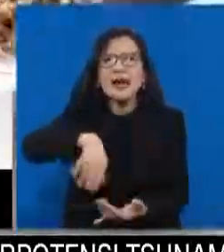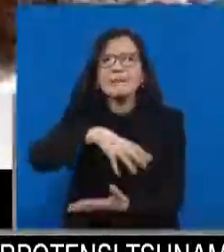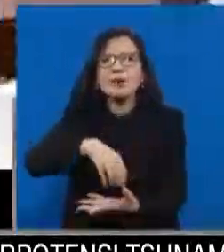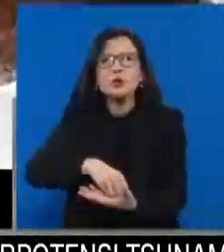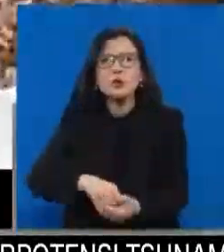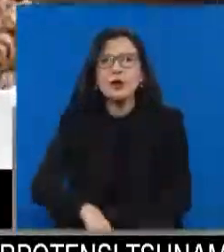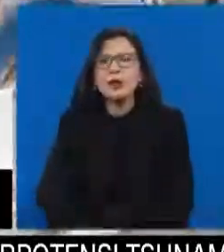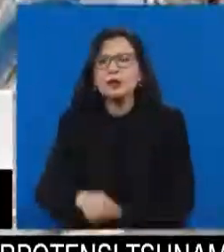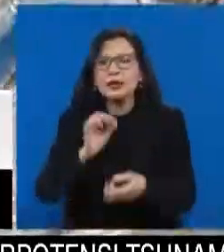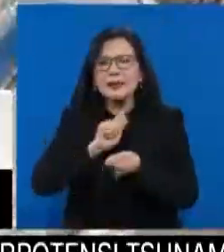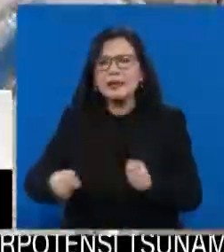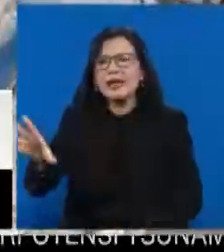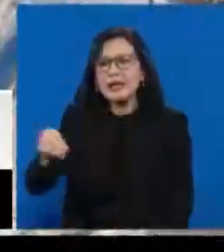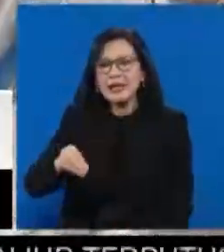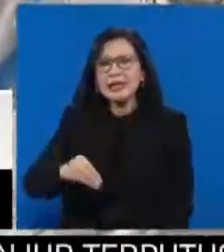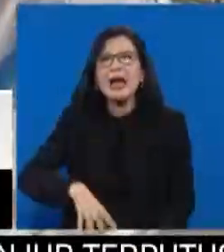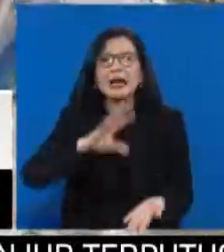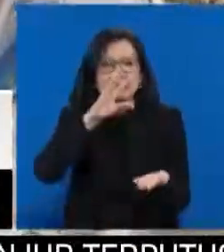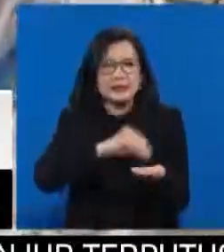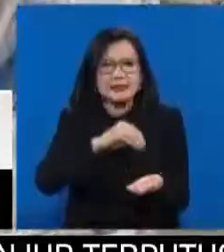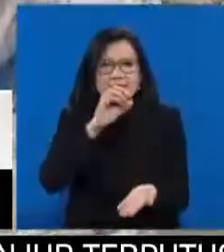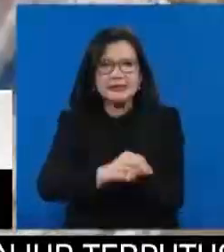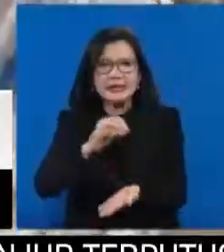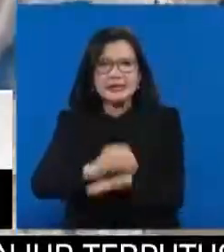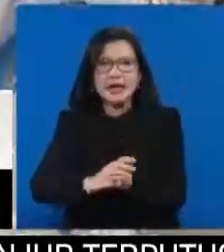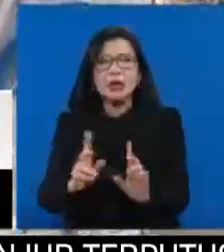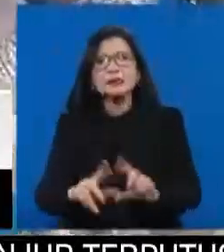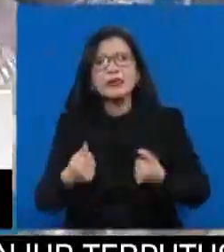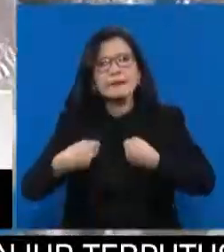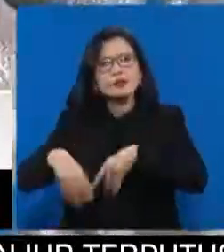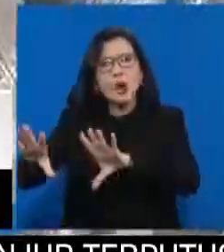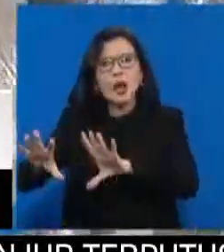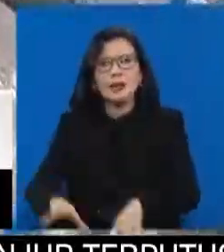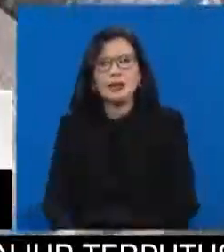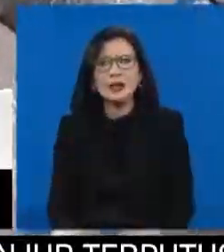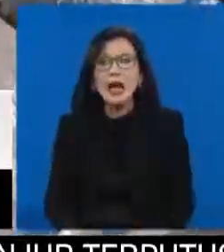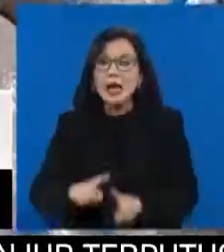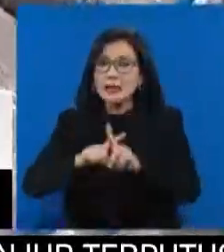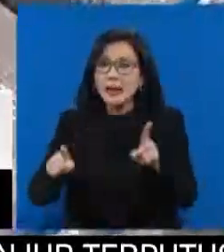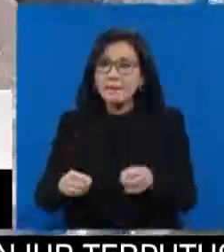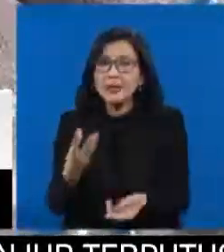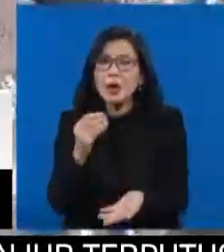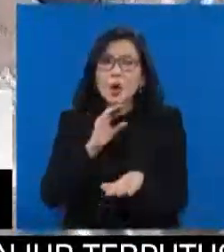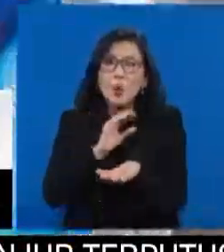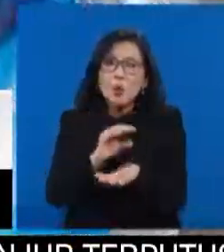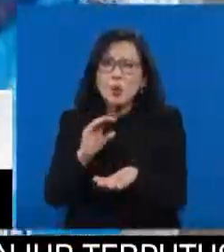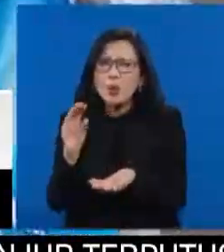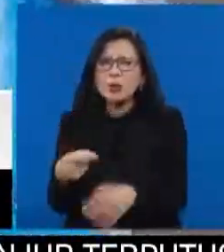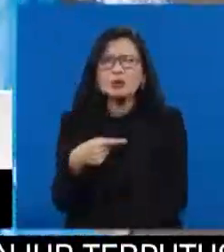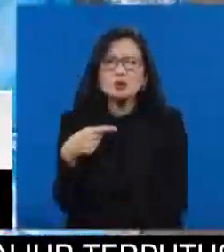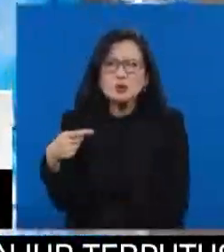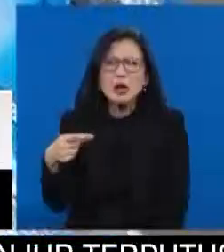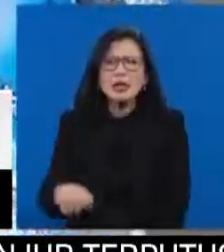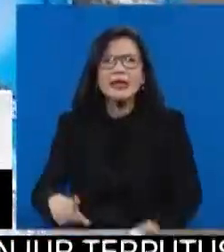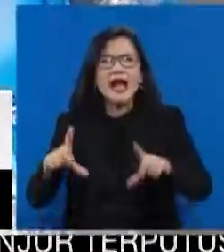dikeringkan dan dicetak. Pelet yang sudah dikemas seperti ini siap dipasarkan. Namun minimnya modal dan peralatan produksi yang belum